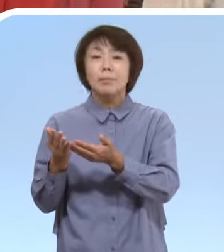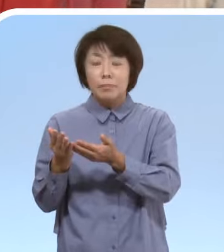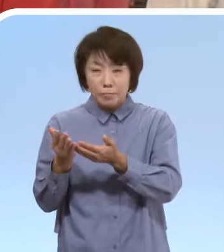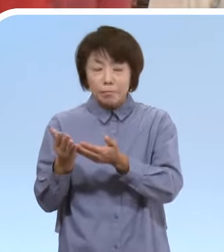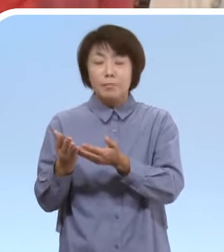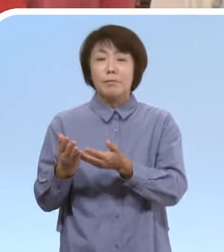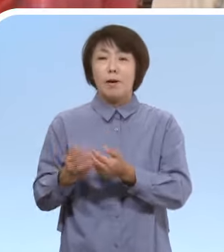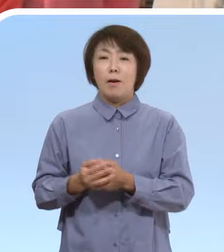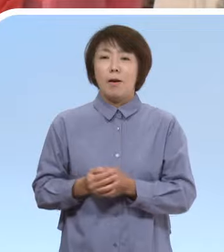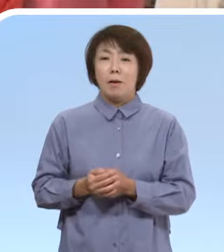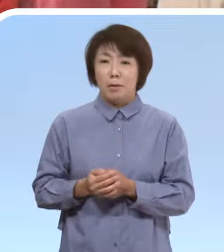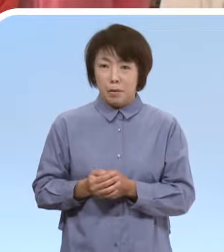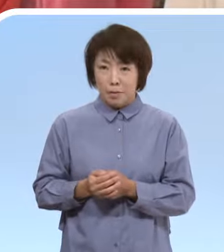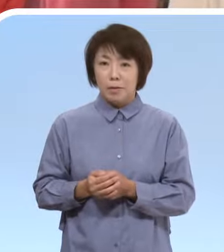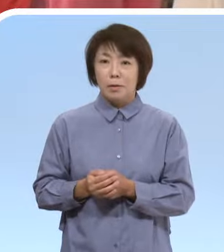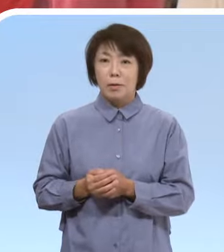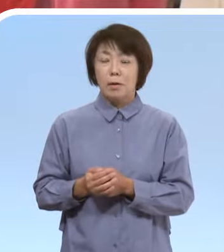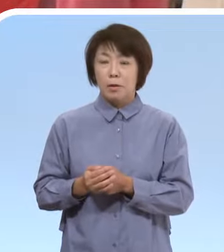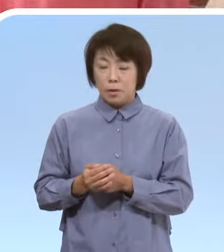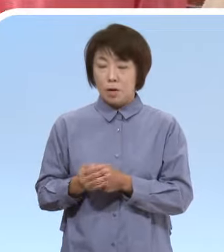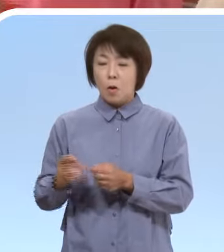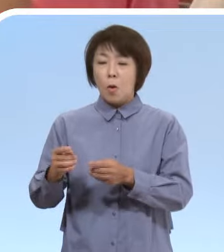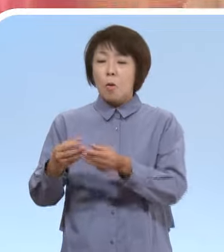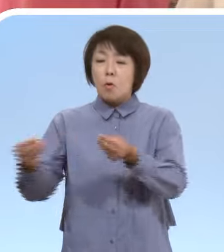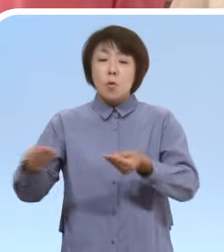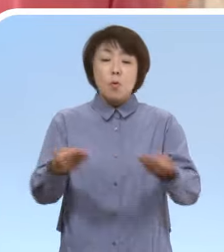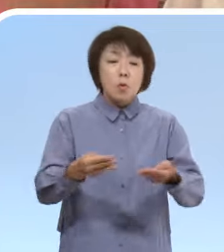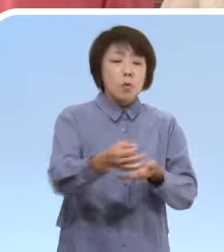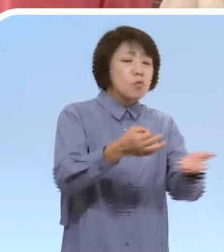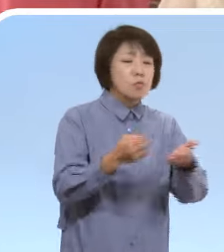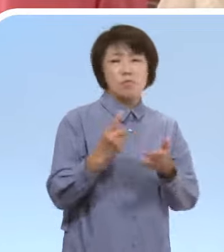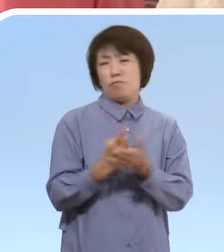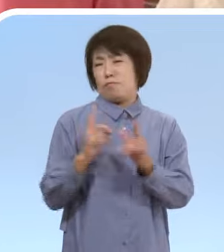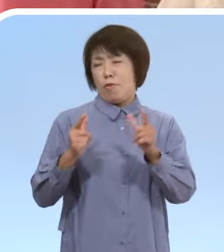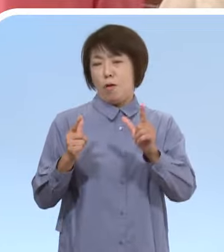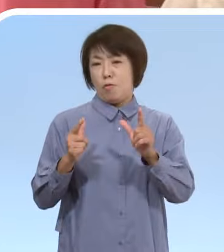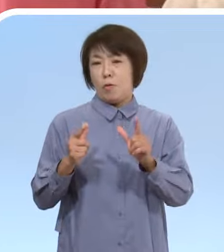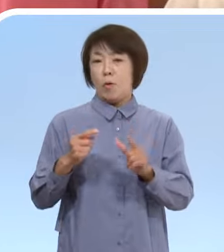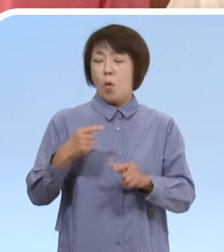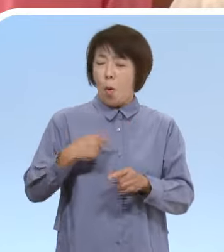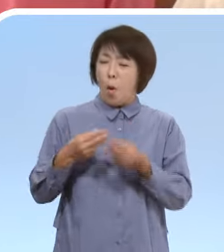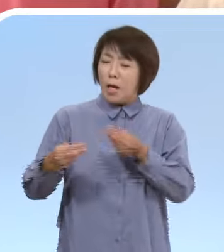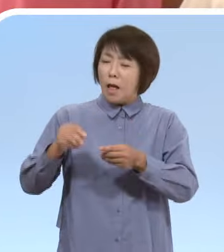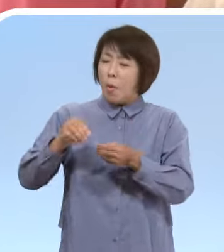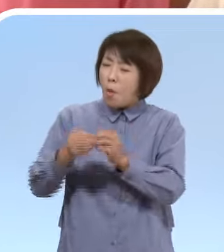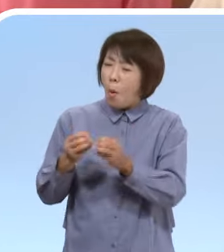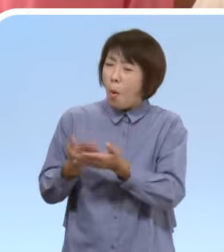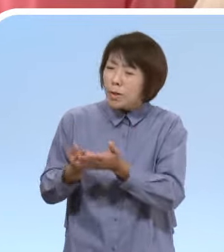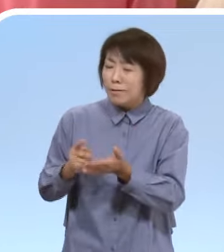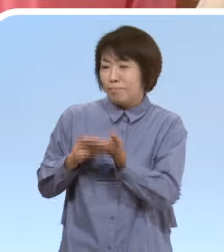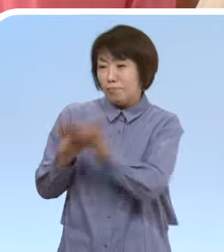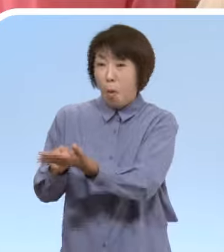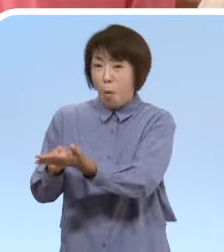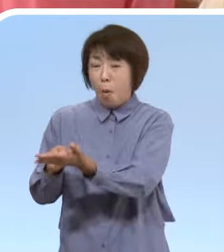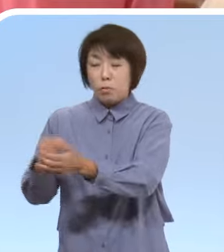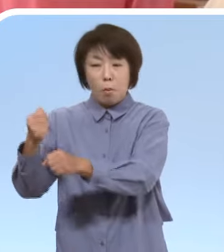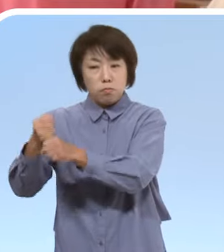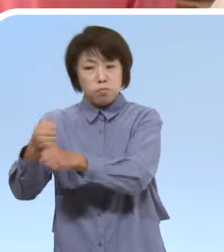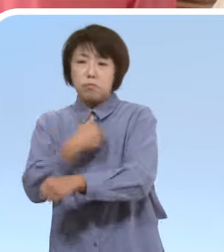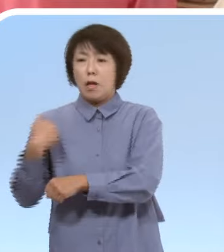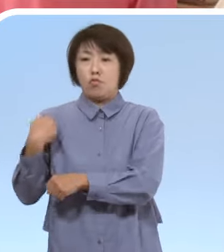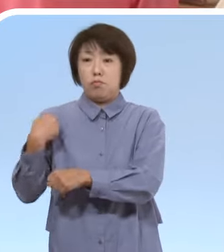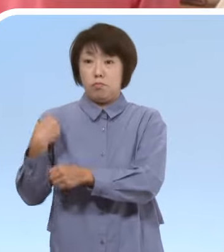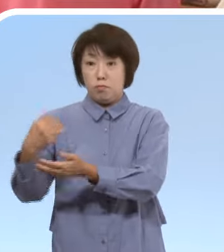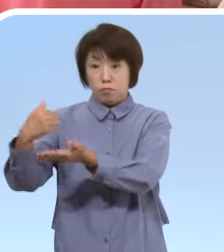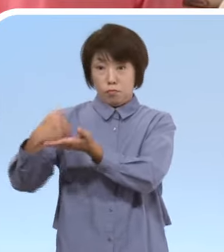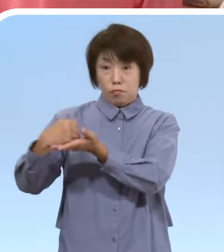って、興味津々で語りかけたら売ってるものを買うだけじゃなくて、自分でこんな生地欲しいって言ったら作って出るん